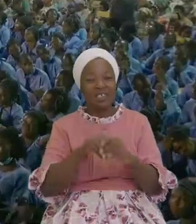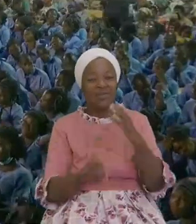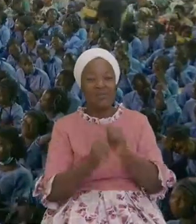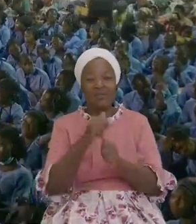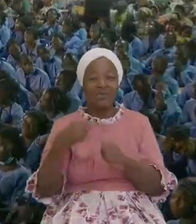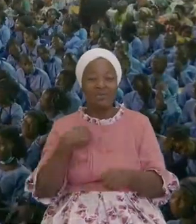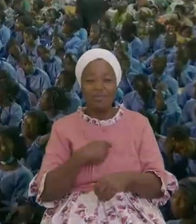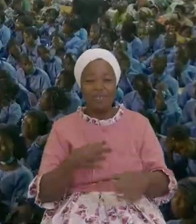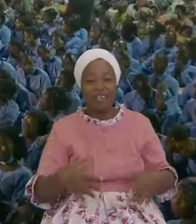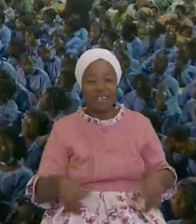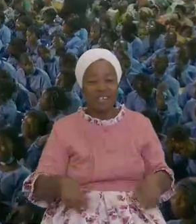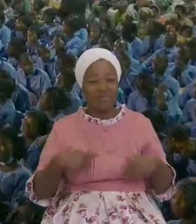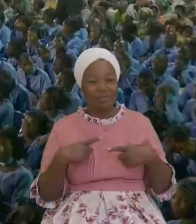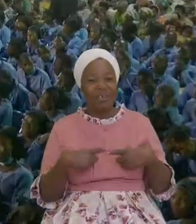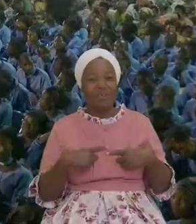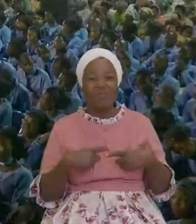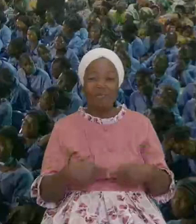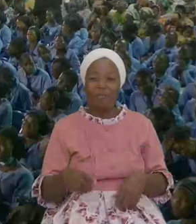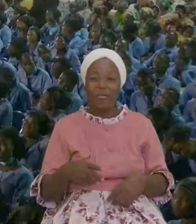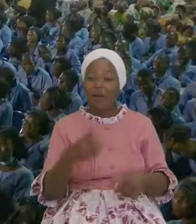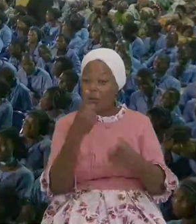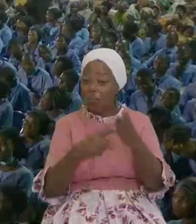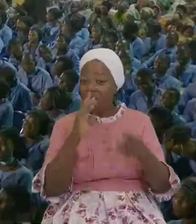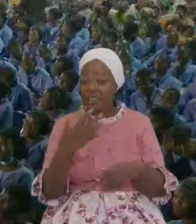même dans les temps dans lesquels nous vivons.